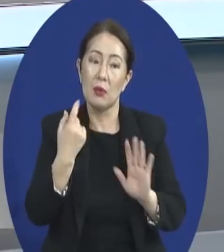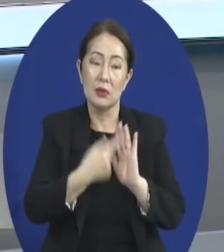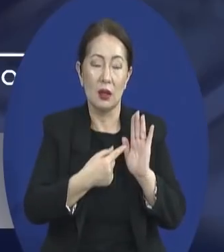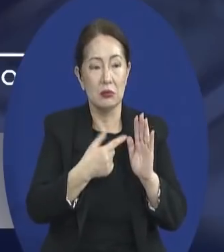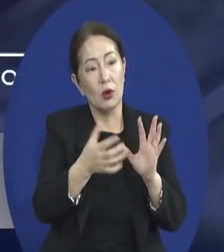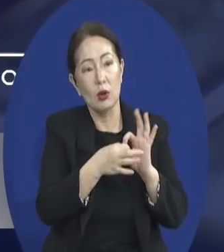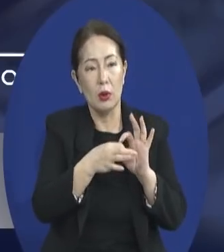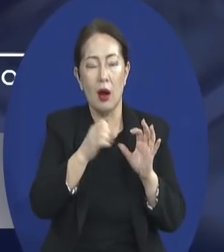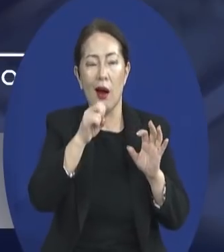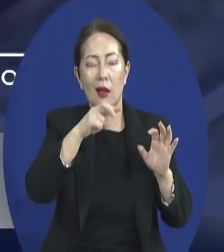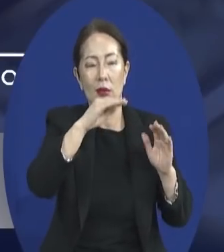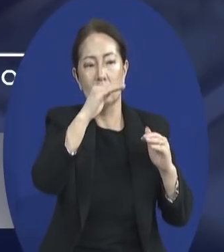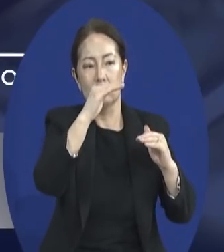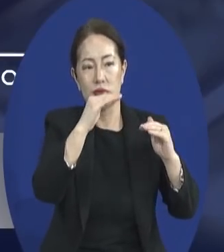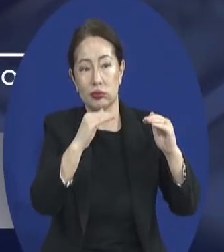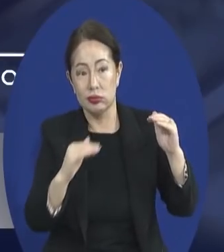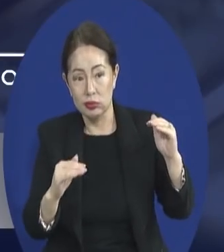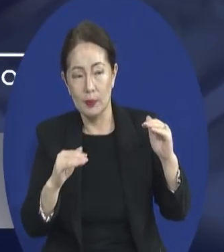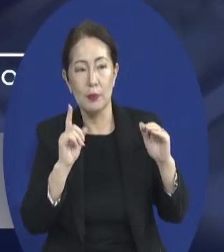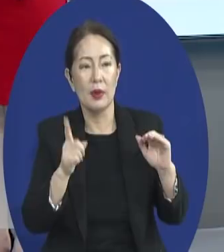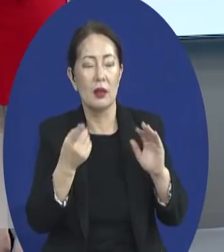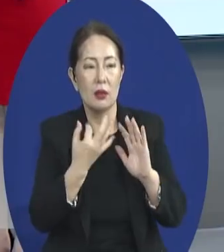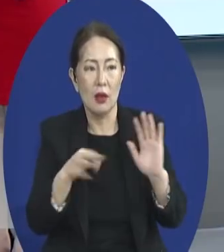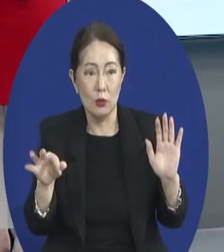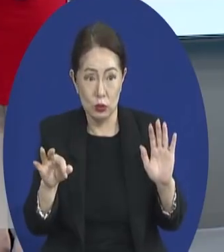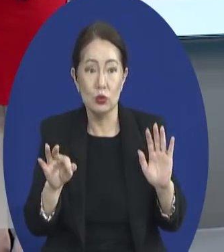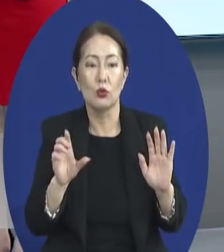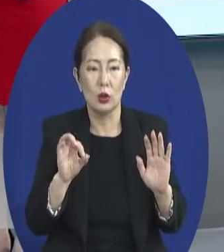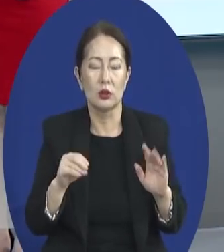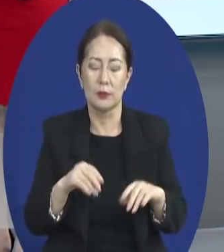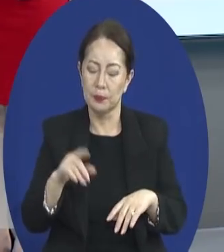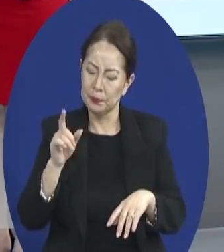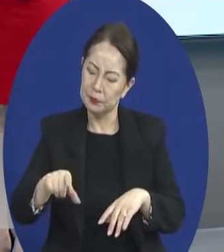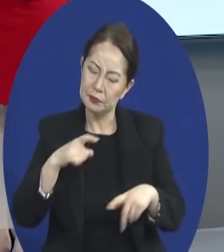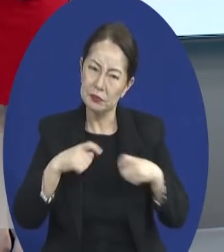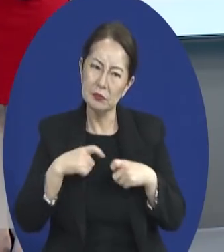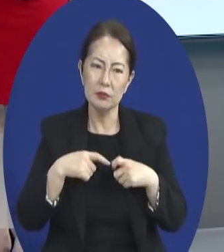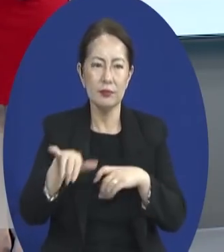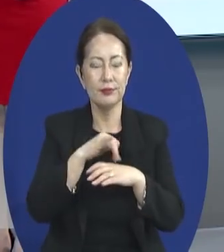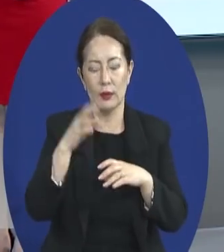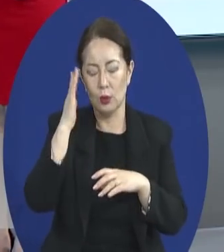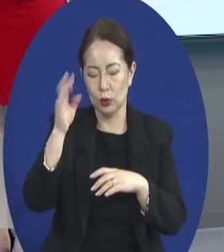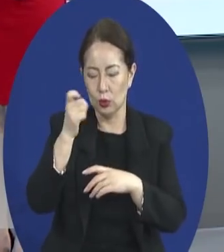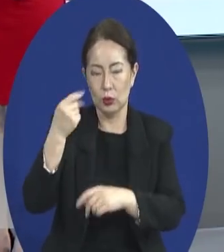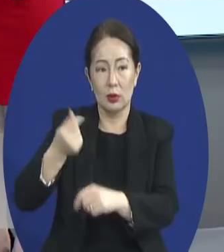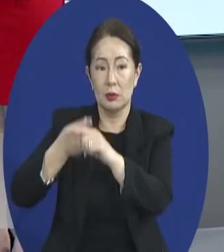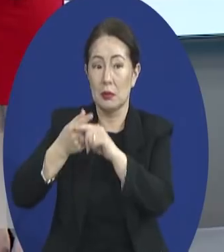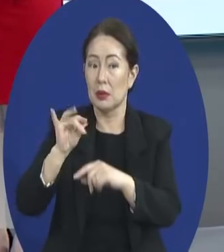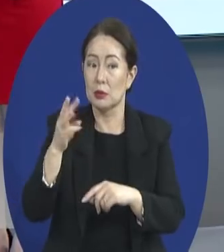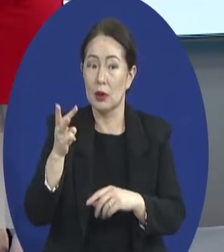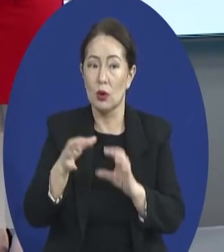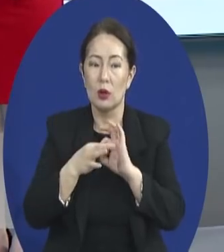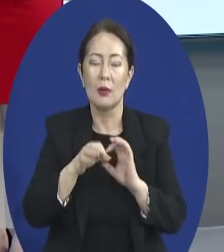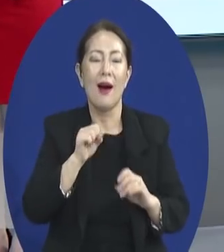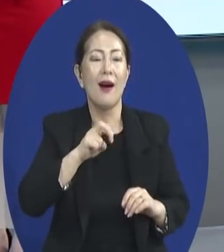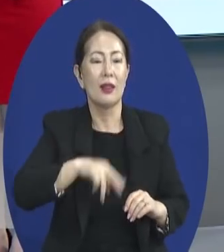шалтгаалаад унц алтын хувьд бол 1800 дээрээ тогтсон байна. Тэргүүл хэдийн засагт орнуудын төв банкнууд бодлогын хүүгээ өсгөх төлөвтэй байгаатай холбоотойгоор алтны